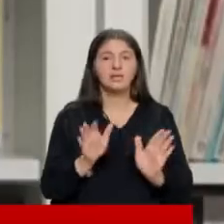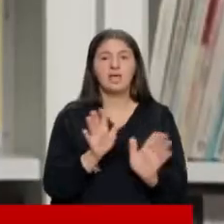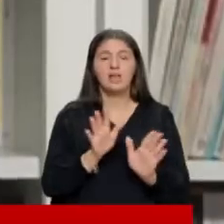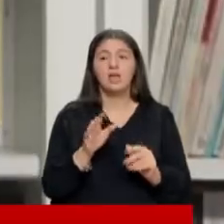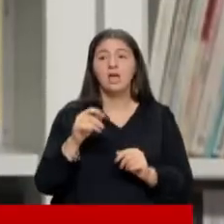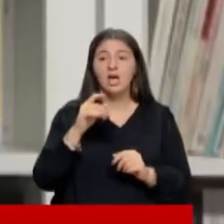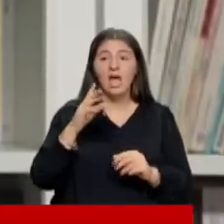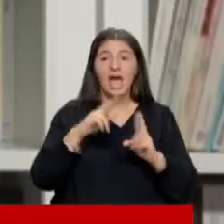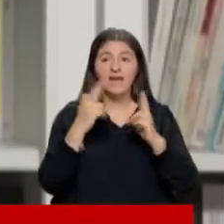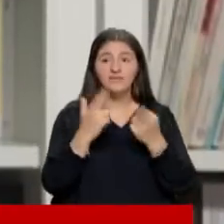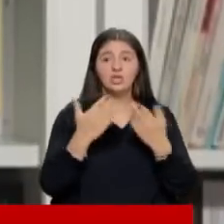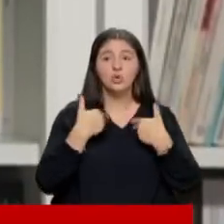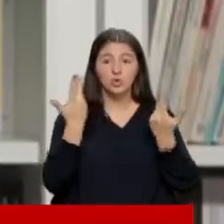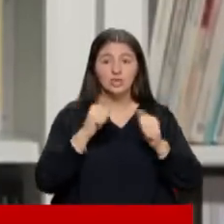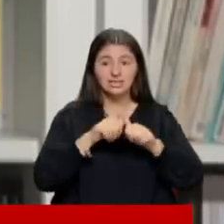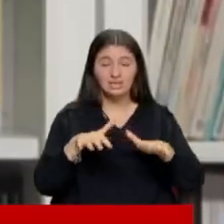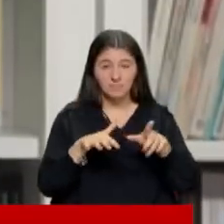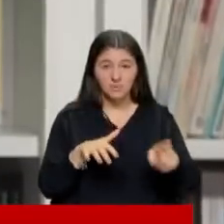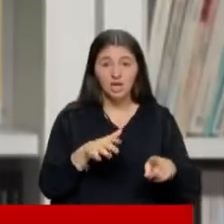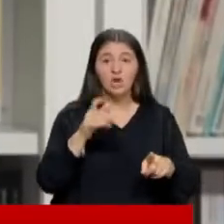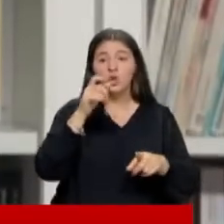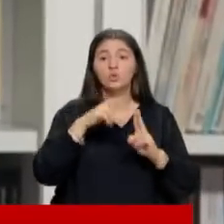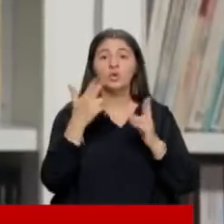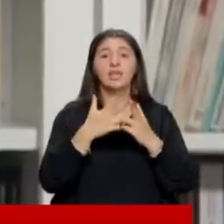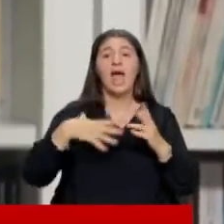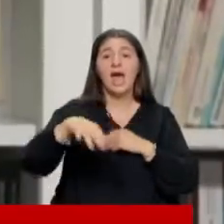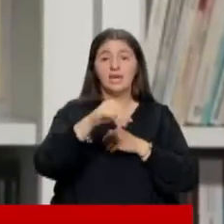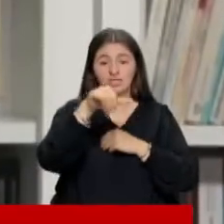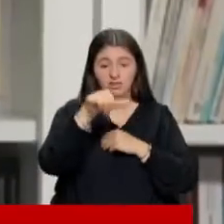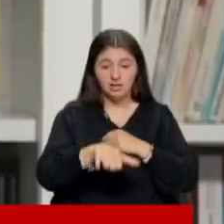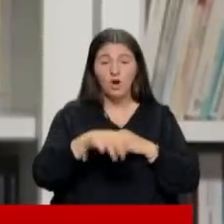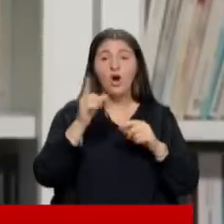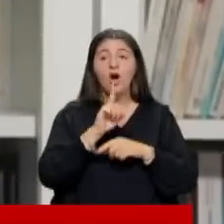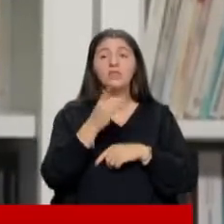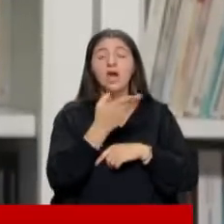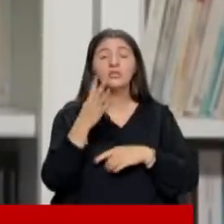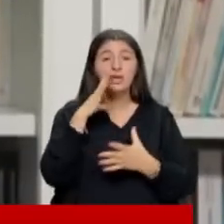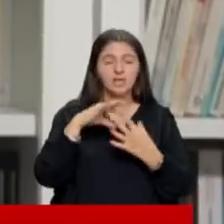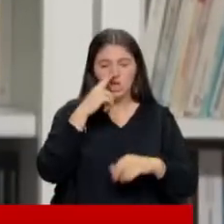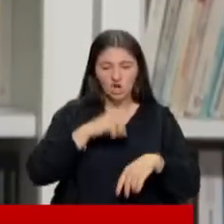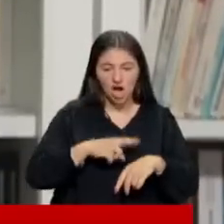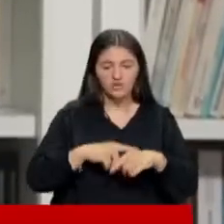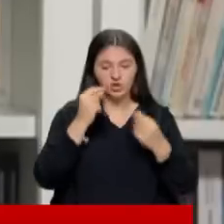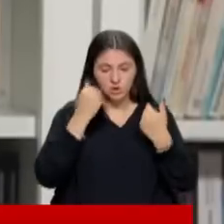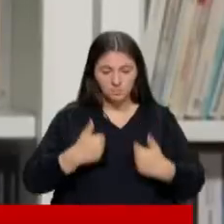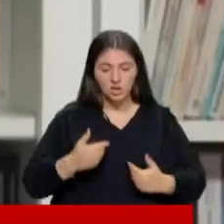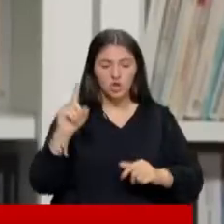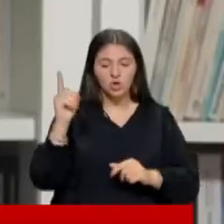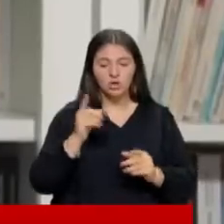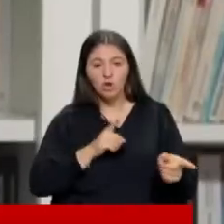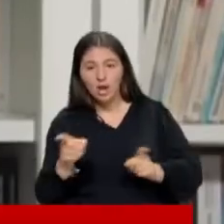Evrensel hukuk sistemi Dünyanın her yerinde onlarca insanın inanışı kimliği